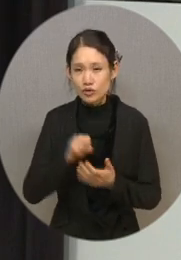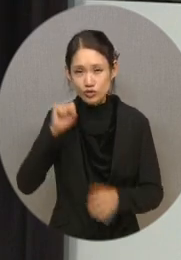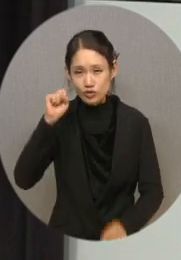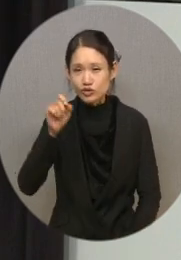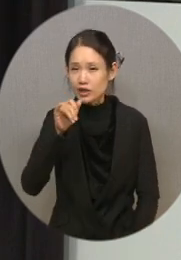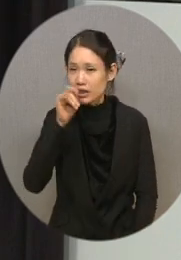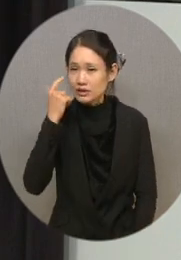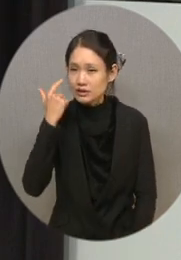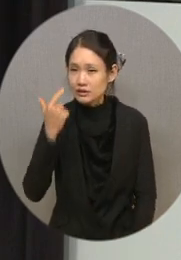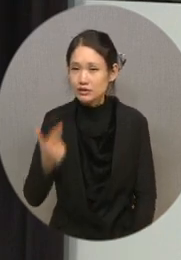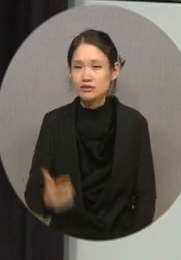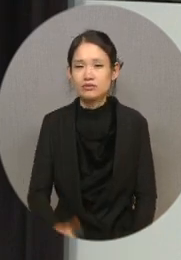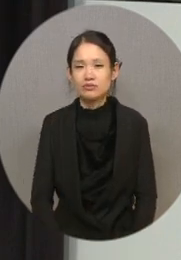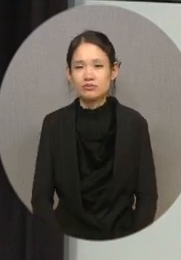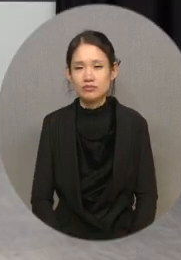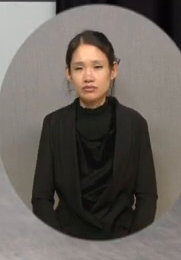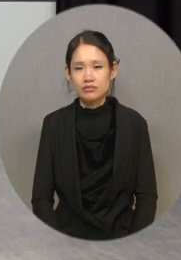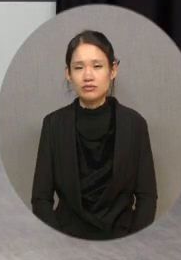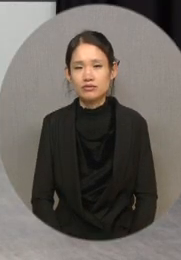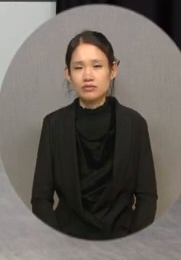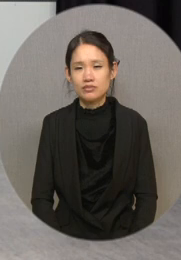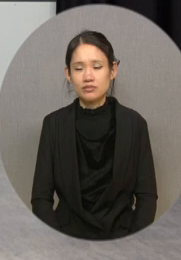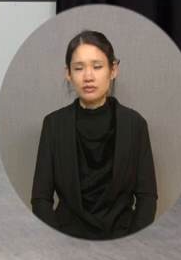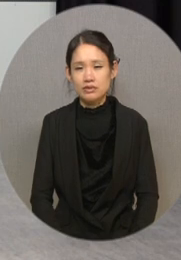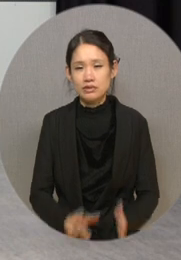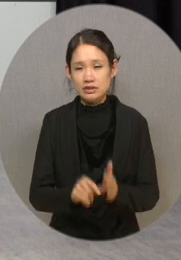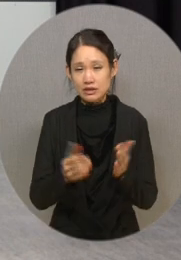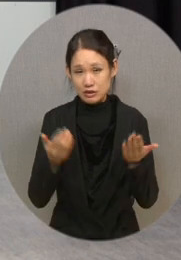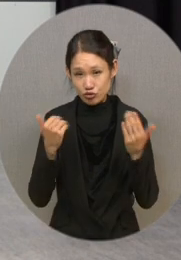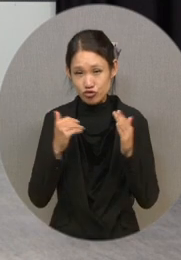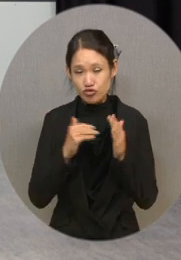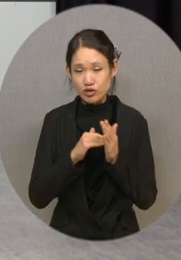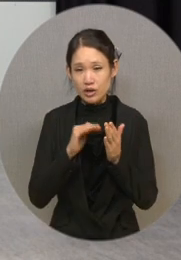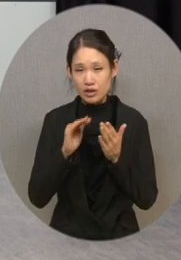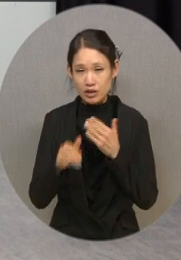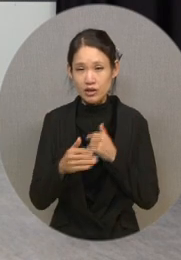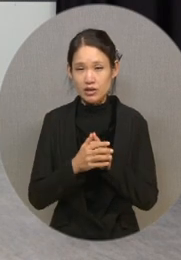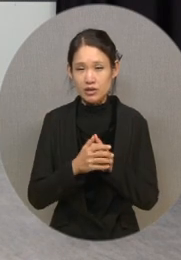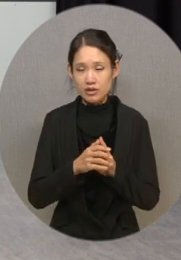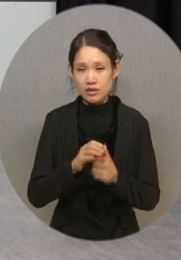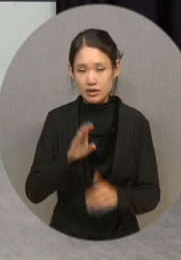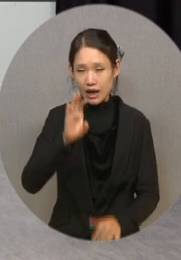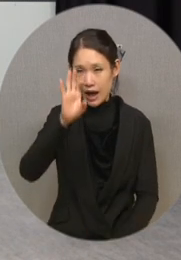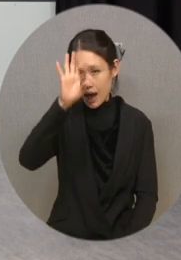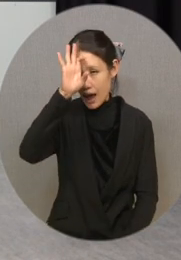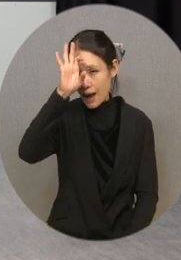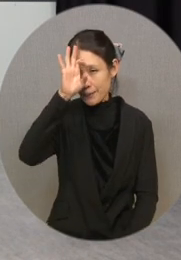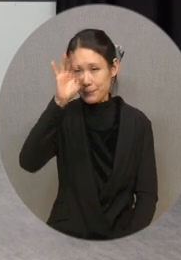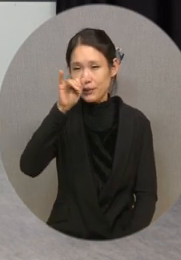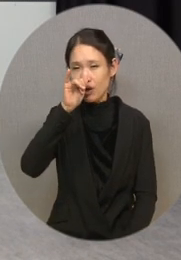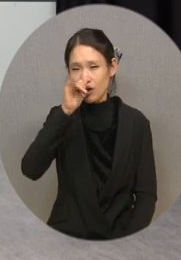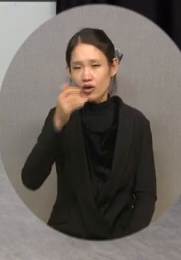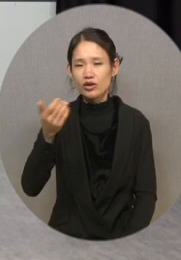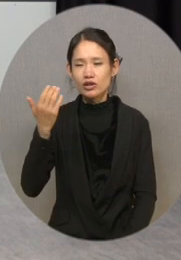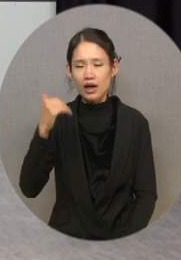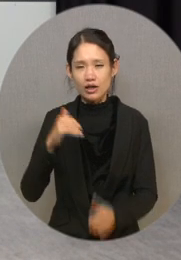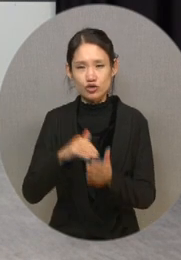주장하시는지. 조금 시간이 지난 얘기지만 예. 우리가 IMF를 겪었잖아요. 그렇죠. 그렇죠.